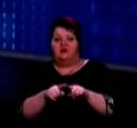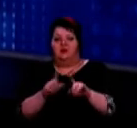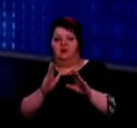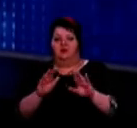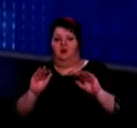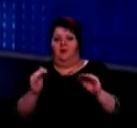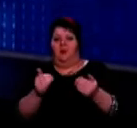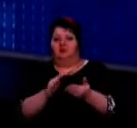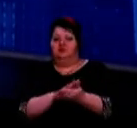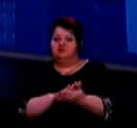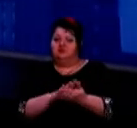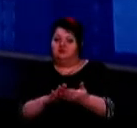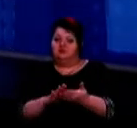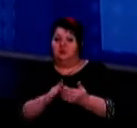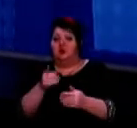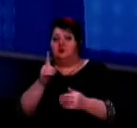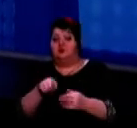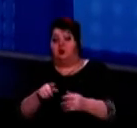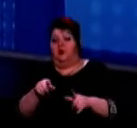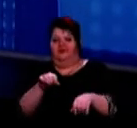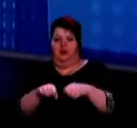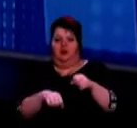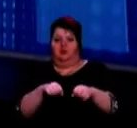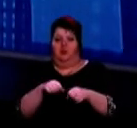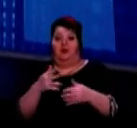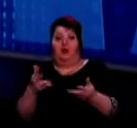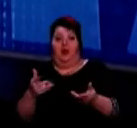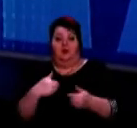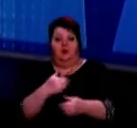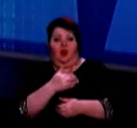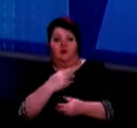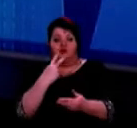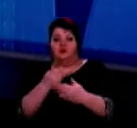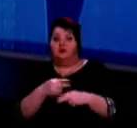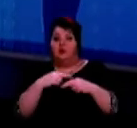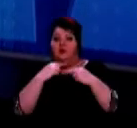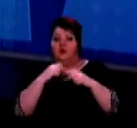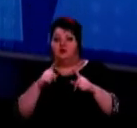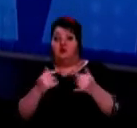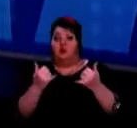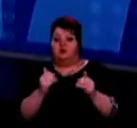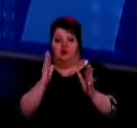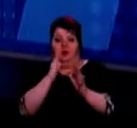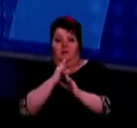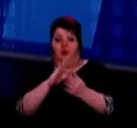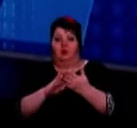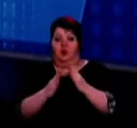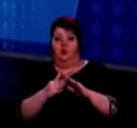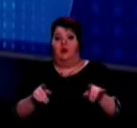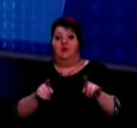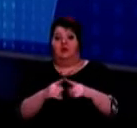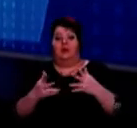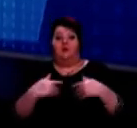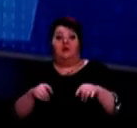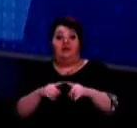менш гігієнічними, ніж той самий велосипед. Але я хочу звернути увагу, що зараз погодні умови такі, що якщо ми замовили